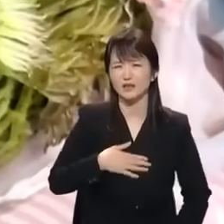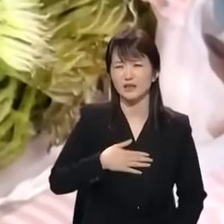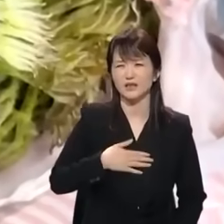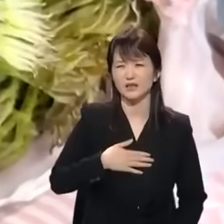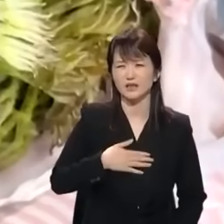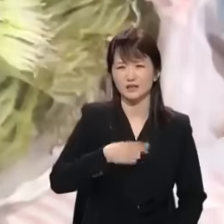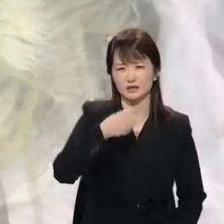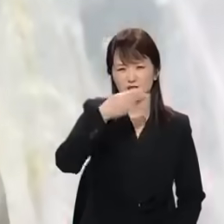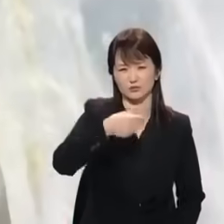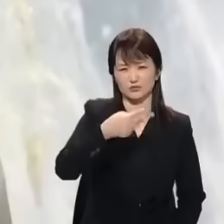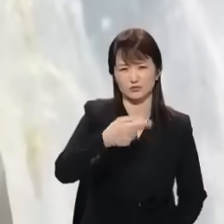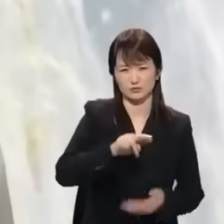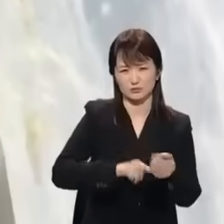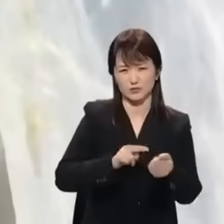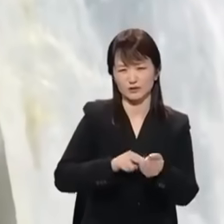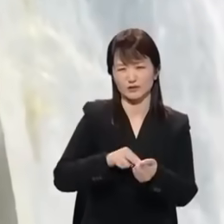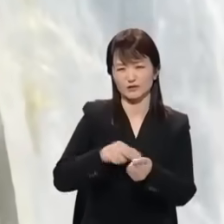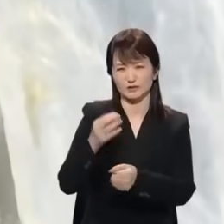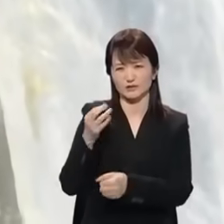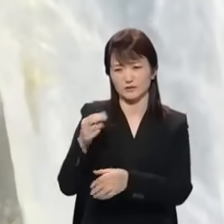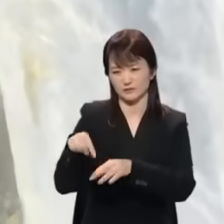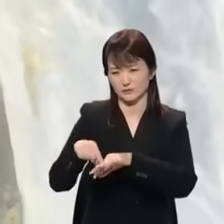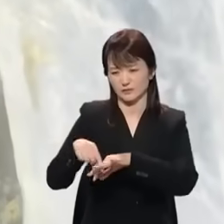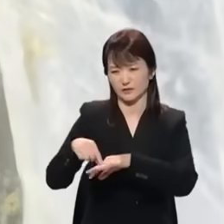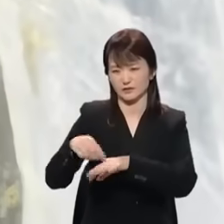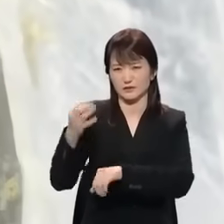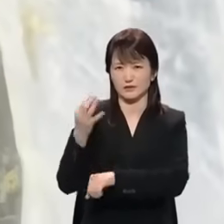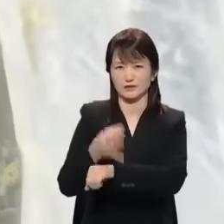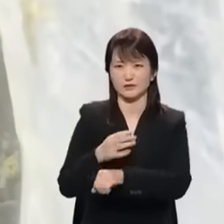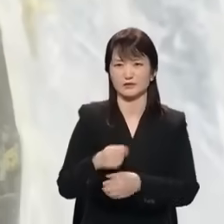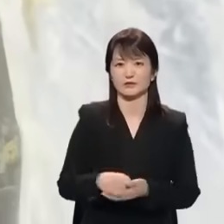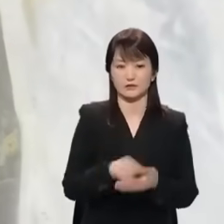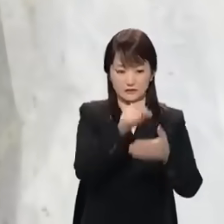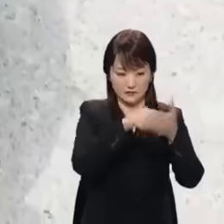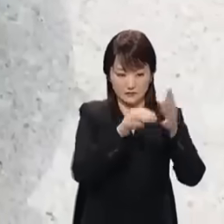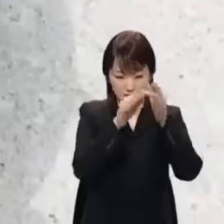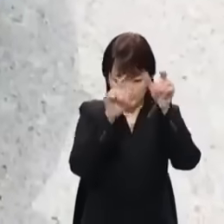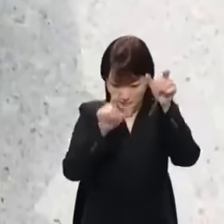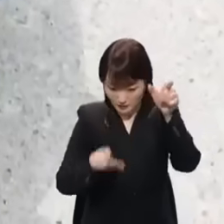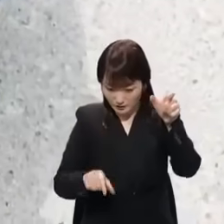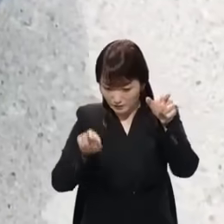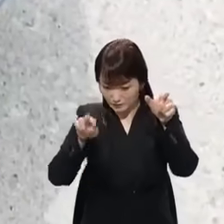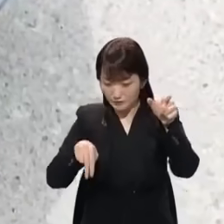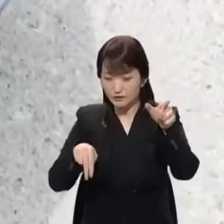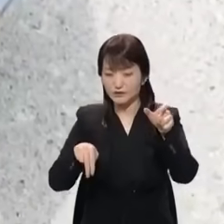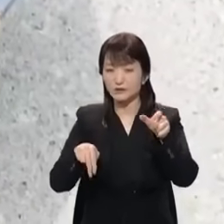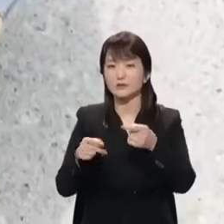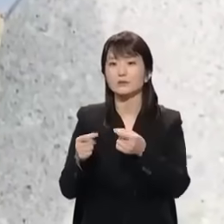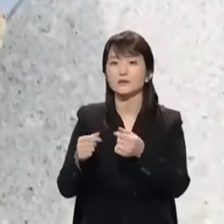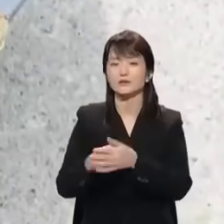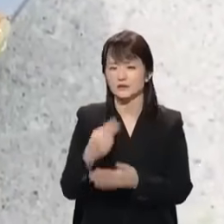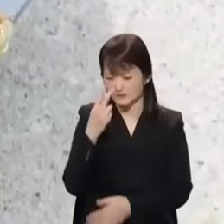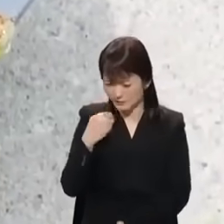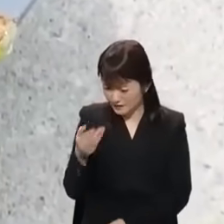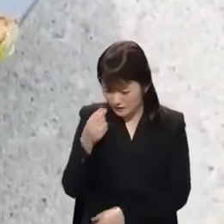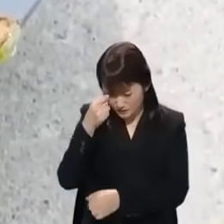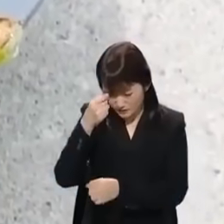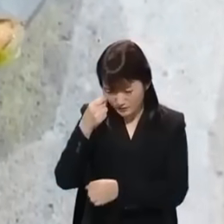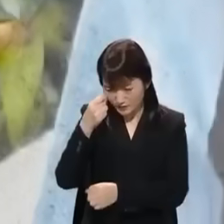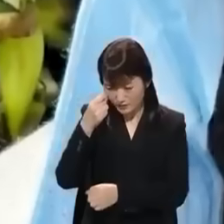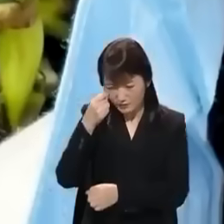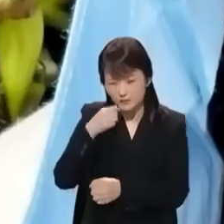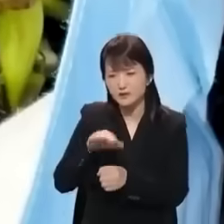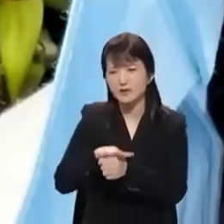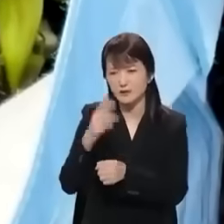거 아닙니까 아이 관련 기사에 달린 댓글도 다 비슷한 반응이었습니다 불쌍하다고 절대 봐주면 안 된다